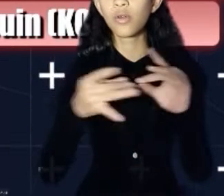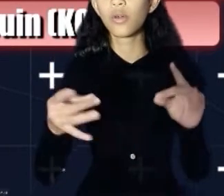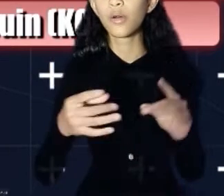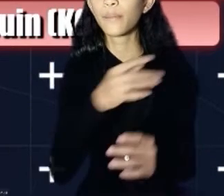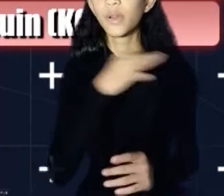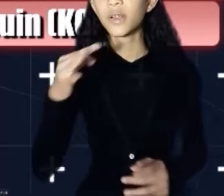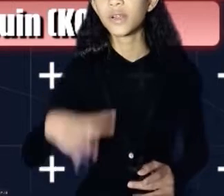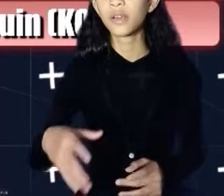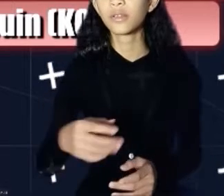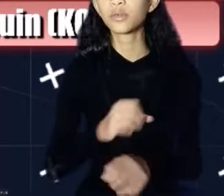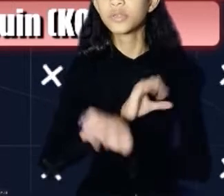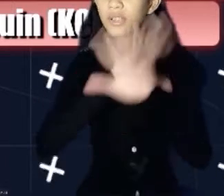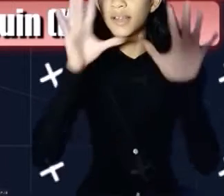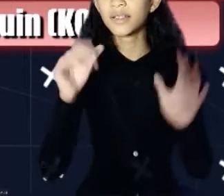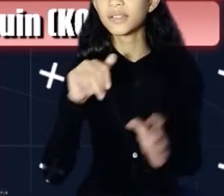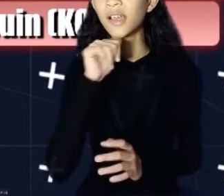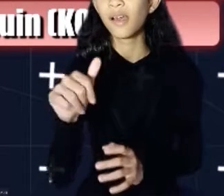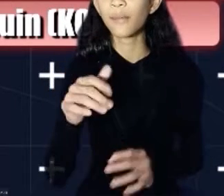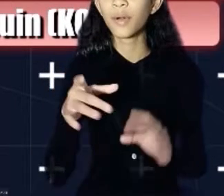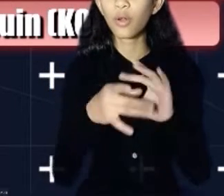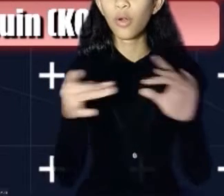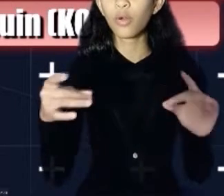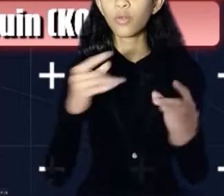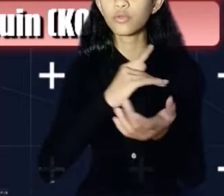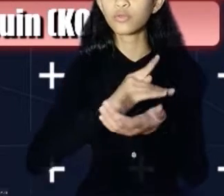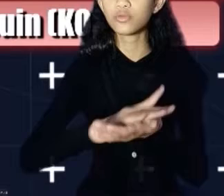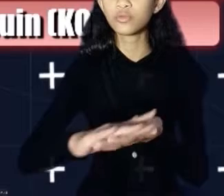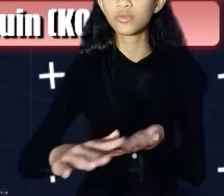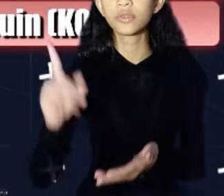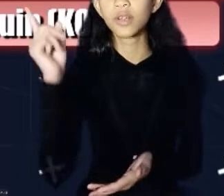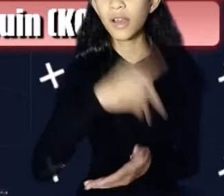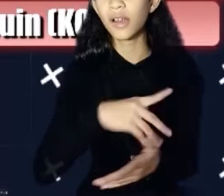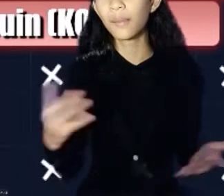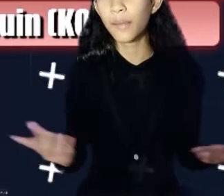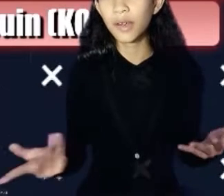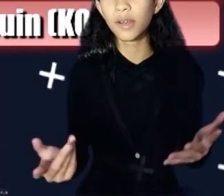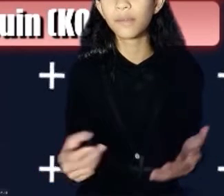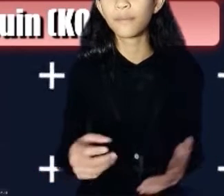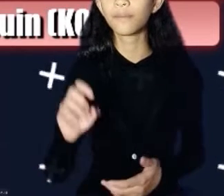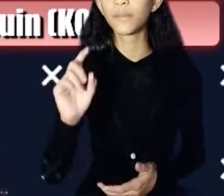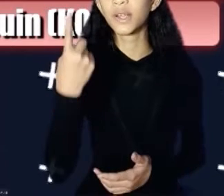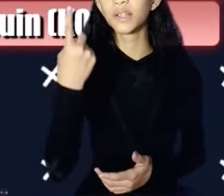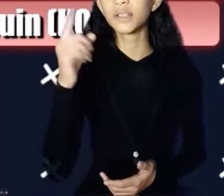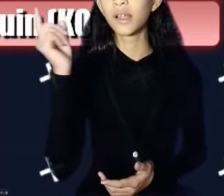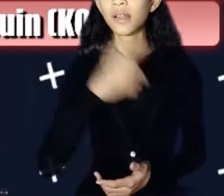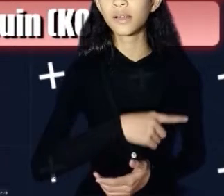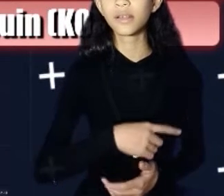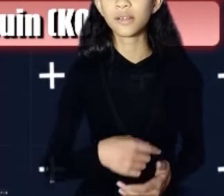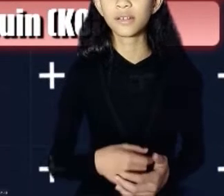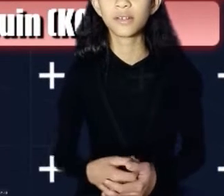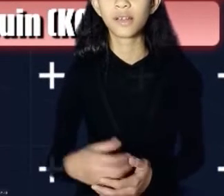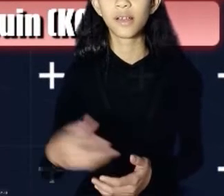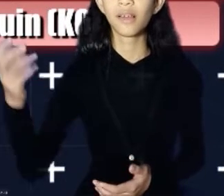jelaskan siapa Roh Kudus itu darimana Dia berasal Apakah Dia berasal dari Amerika Jepang Indonesia atau dari mana